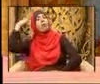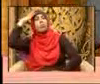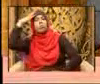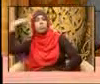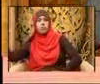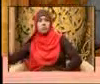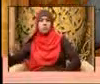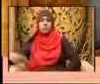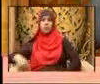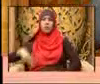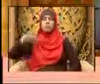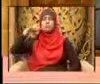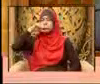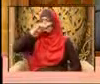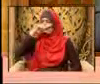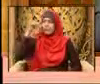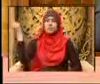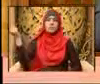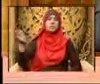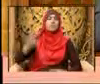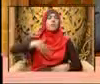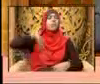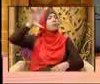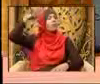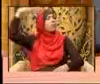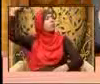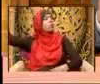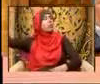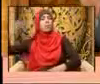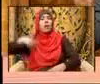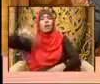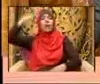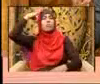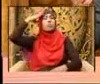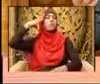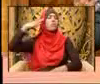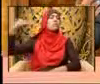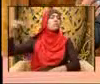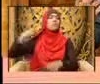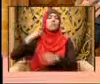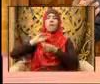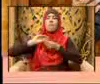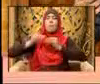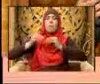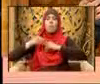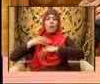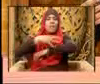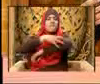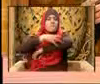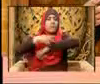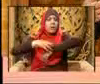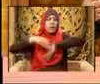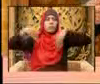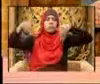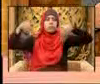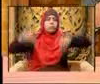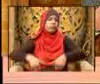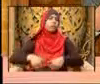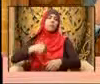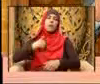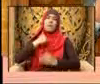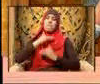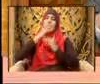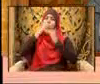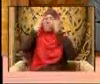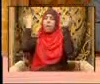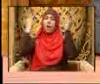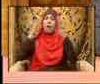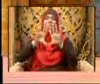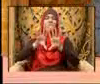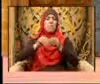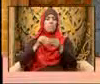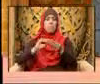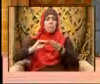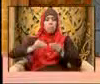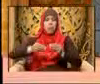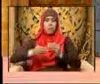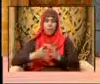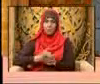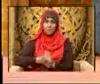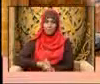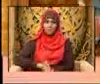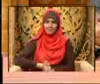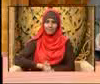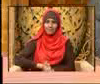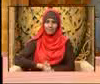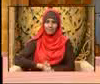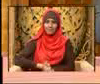إلى المخدرات حتى يغيب عن وعيه من أجل أن ينسى أنه الوضع العائلي والأسري والوضع الاجتماعي الذي